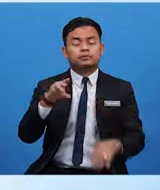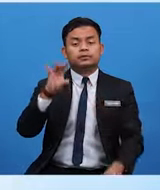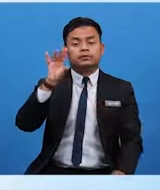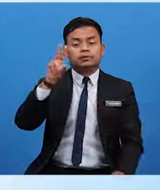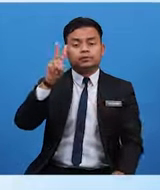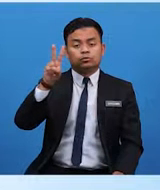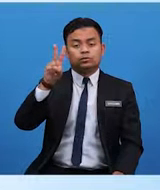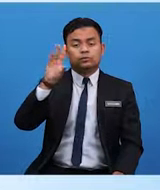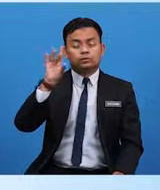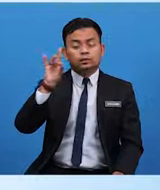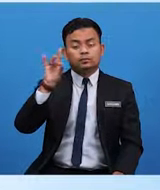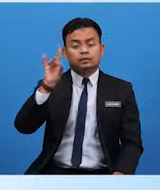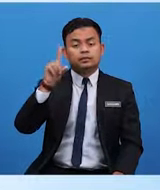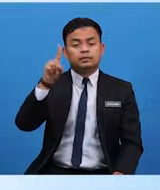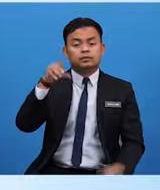1/3